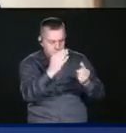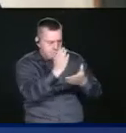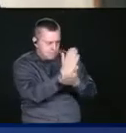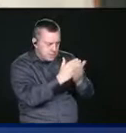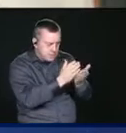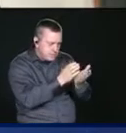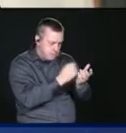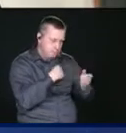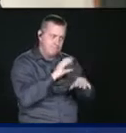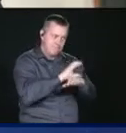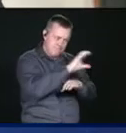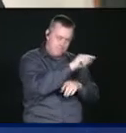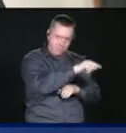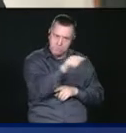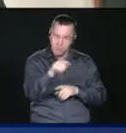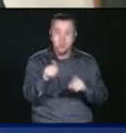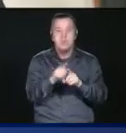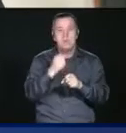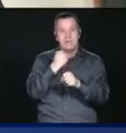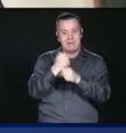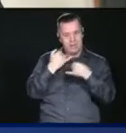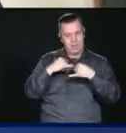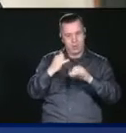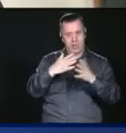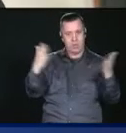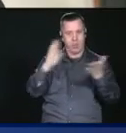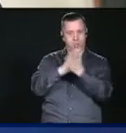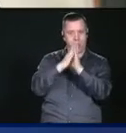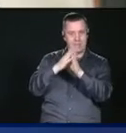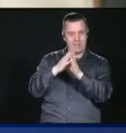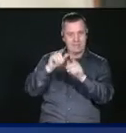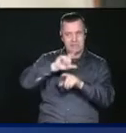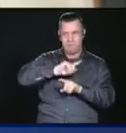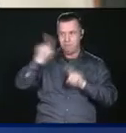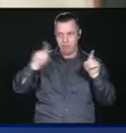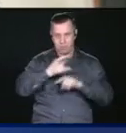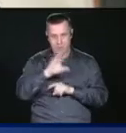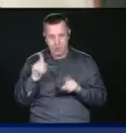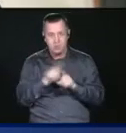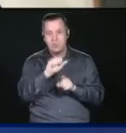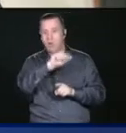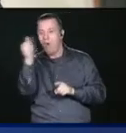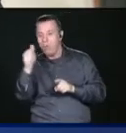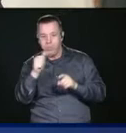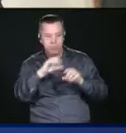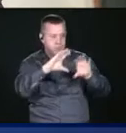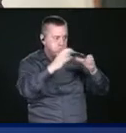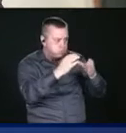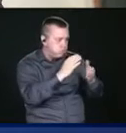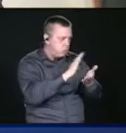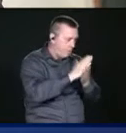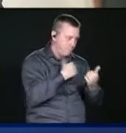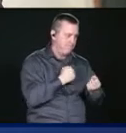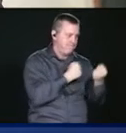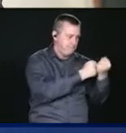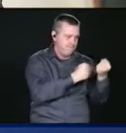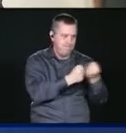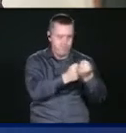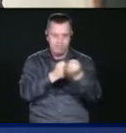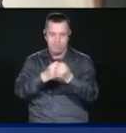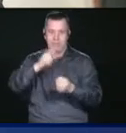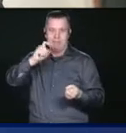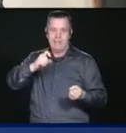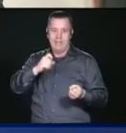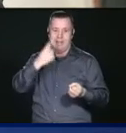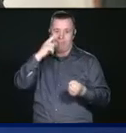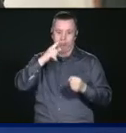continuer de travailler avec les grandes entreprises à travers le pays, dans différents secteurs, afin que nous puissions revenir en